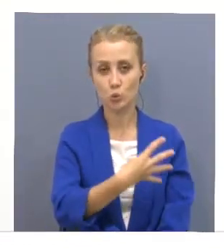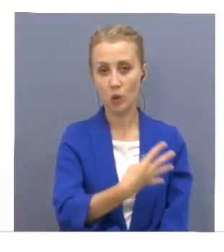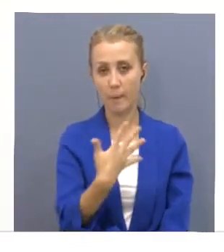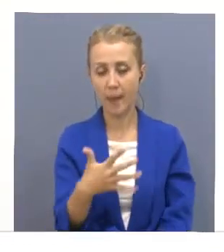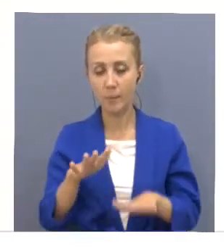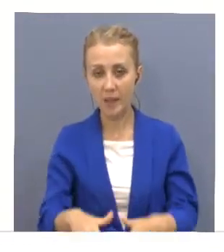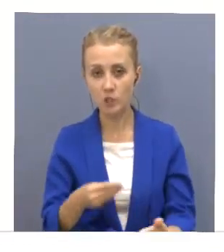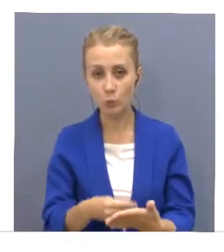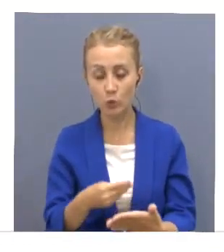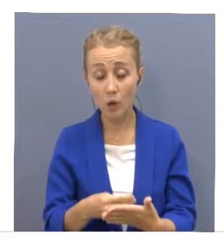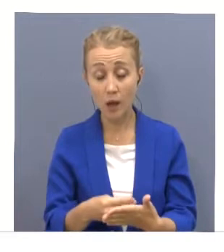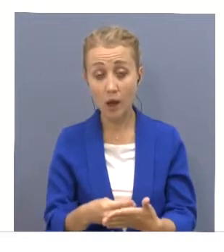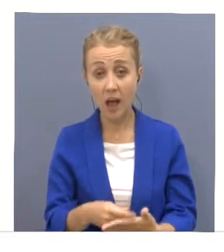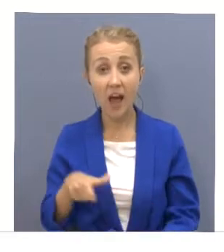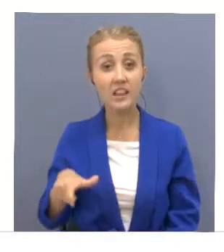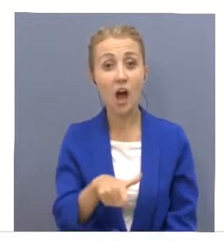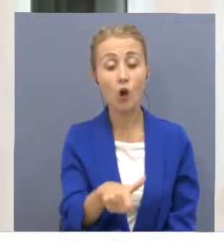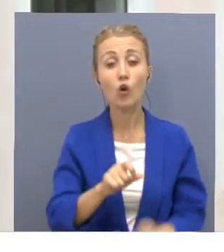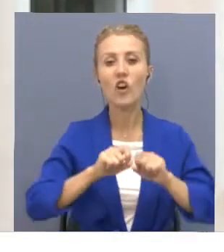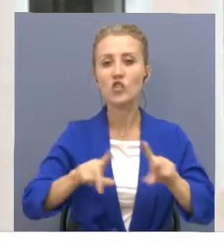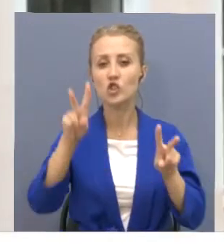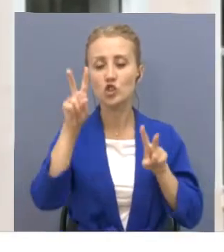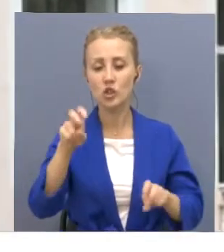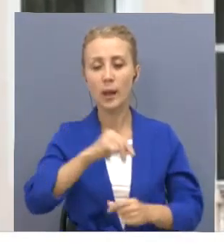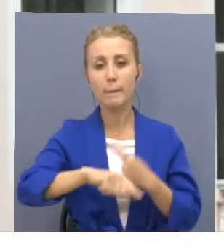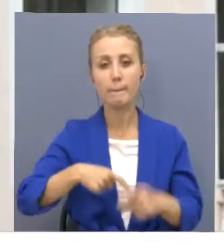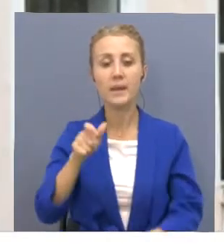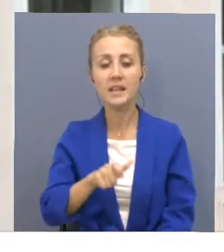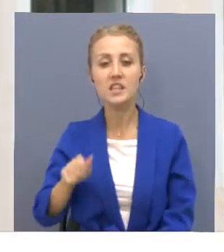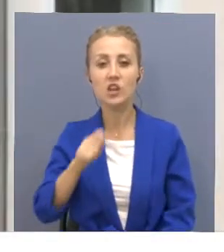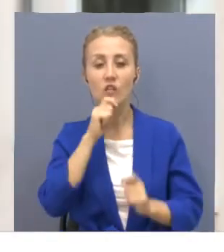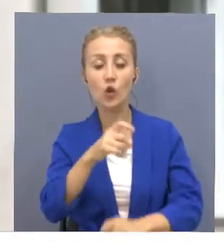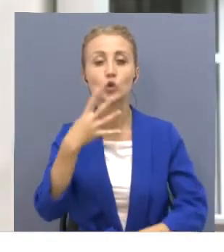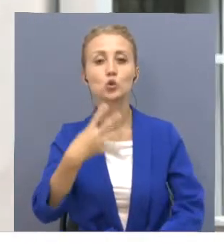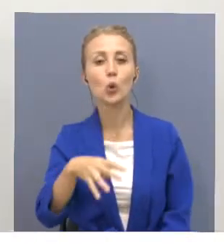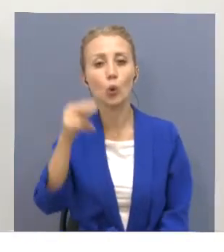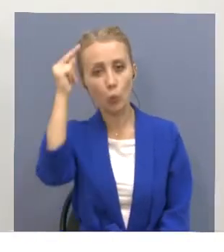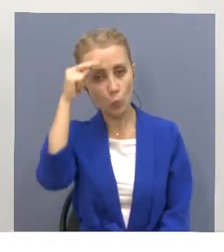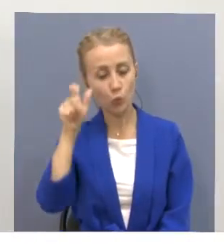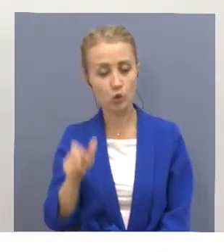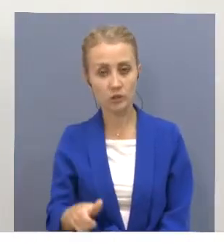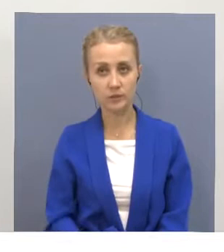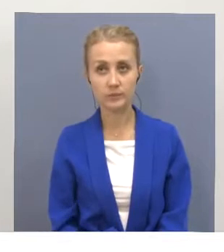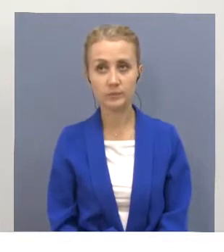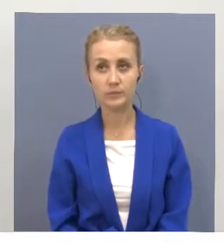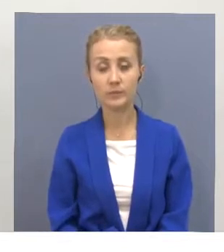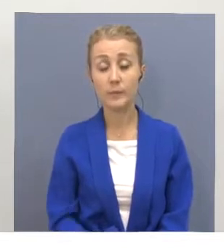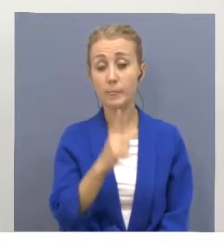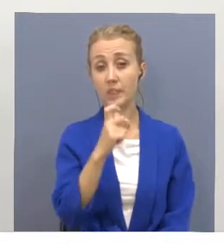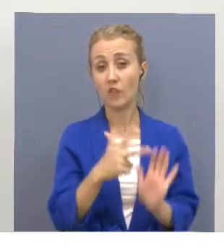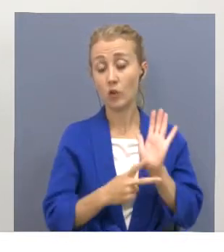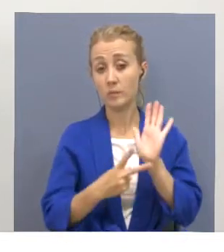– местного. В рамках акции «Дорога в школу» предприниматели вручили планшеты 40 ученикам. 187 детей из